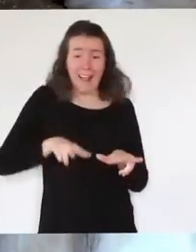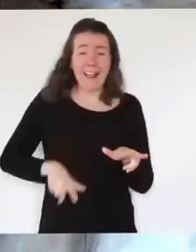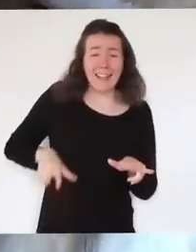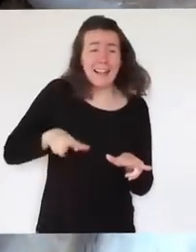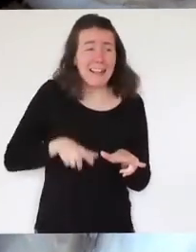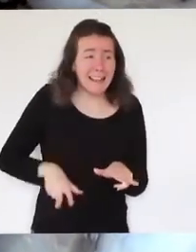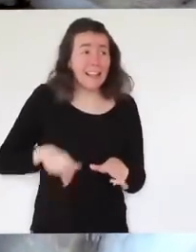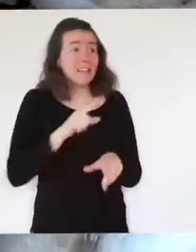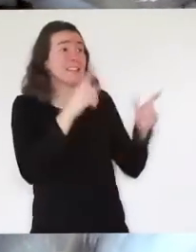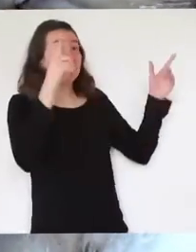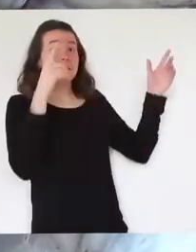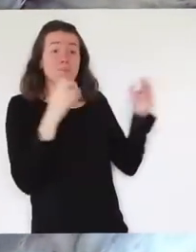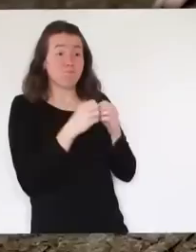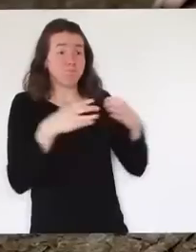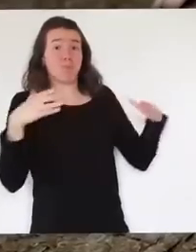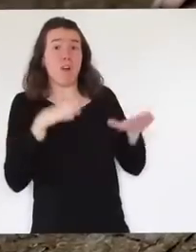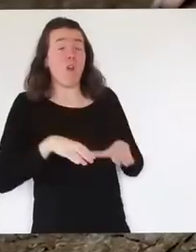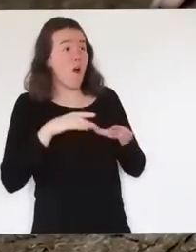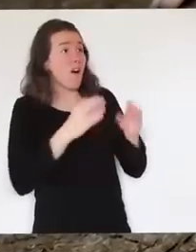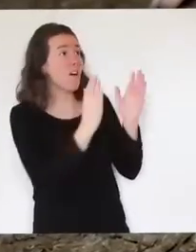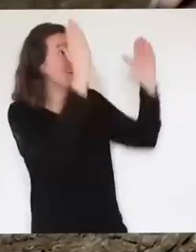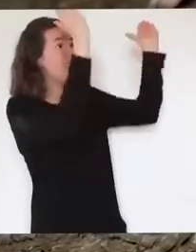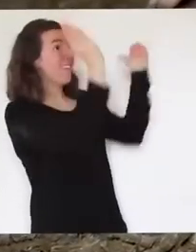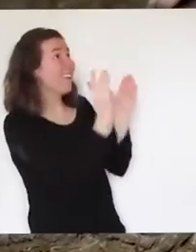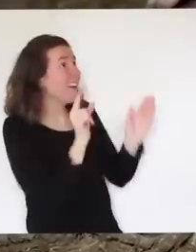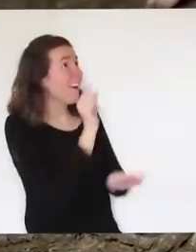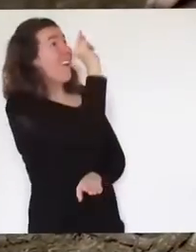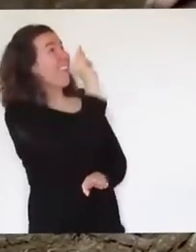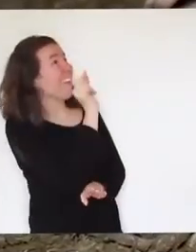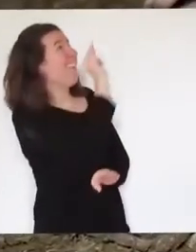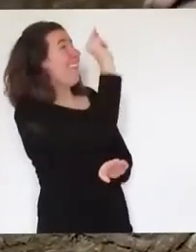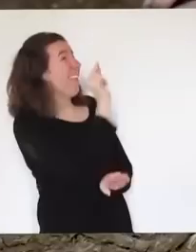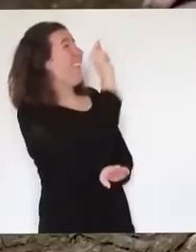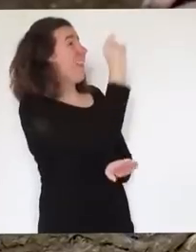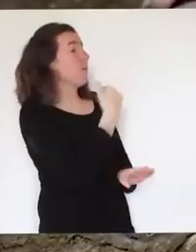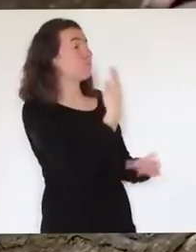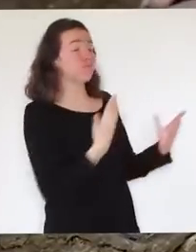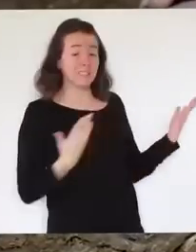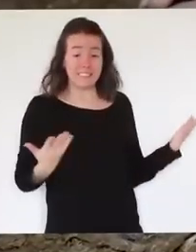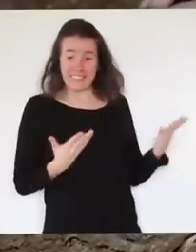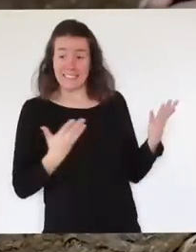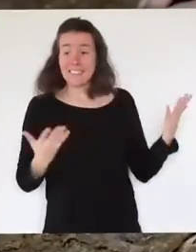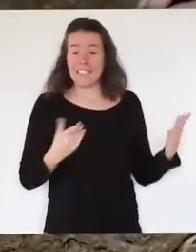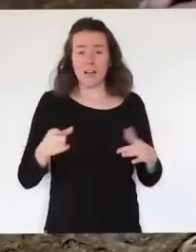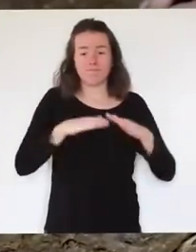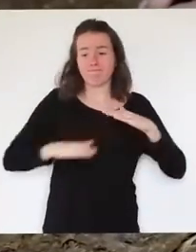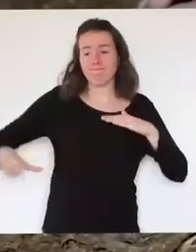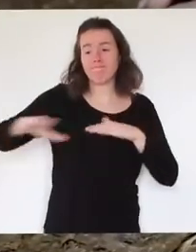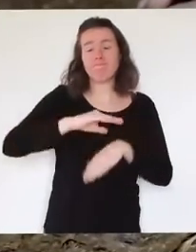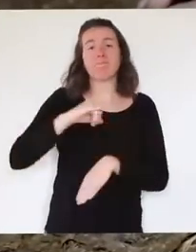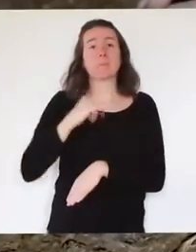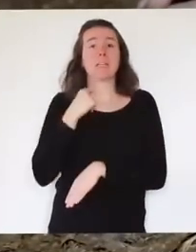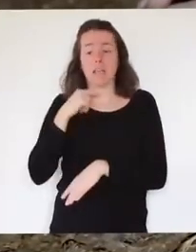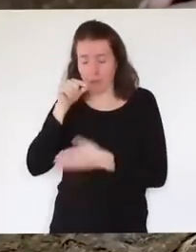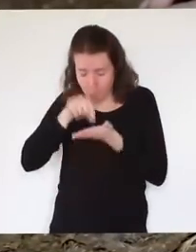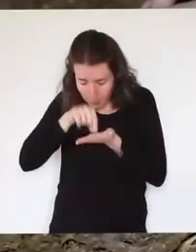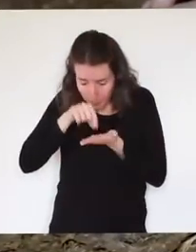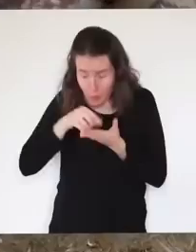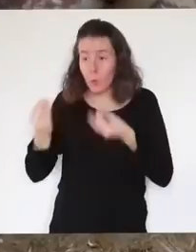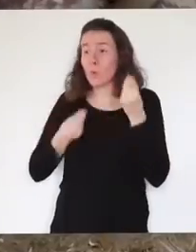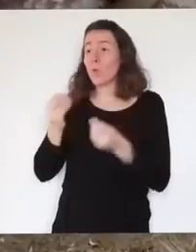sont maintenant trop hautes pour lui, il tente de survivre en s'alimentant de la litière ou des déjections des autres poulets.